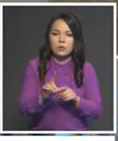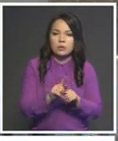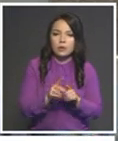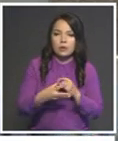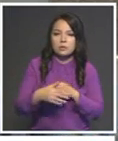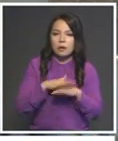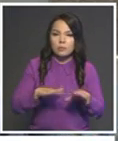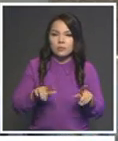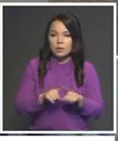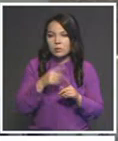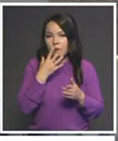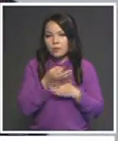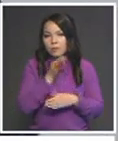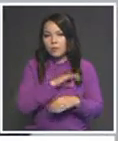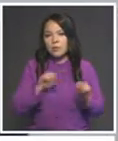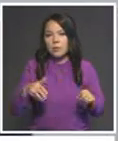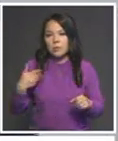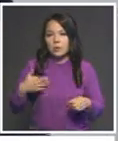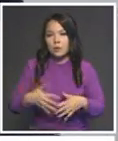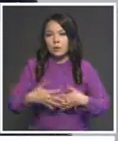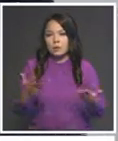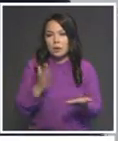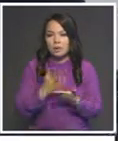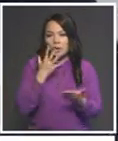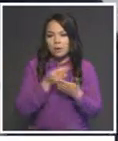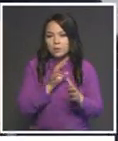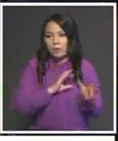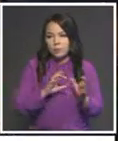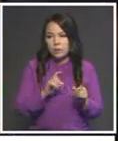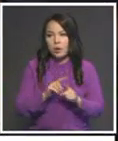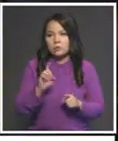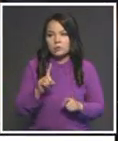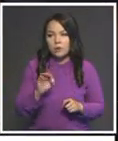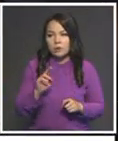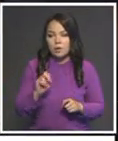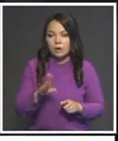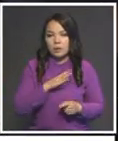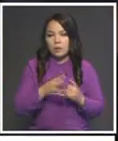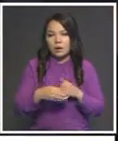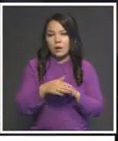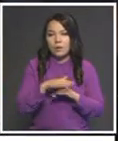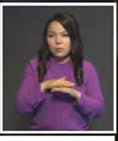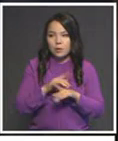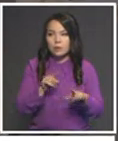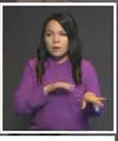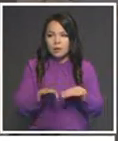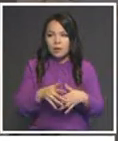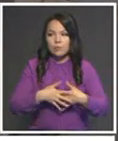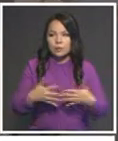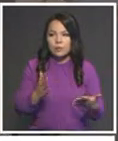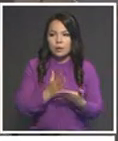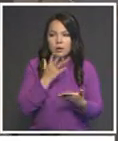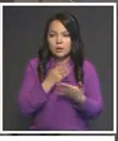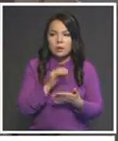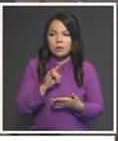жергілікті халыққа да өз іскерімізге көп пайда болады. Катко табиғатты аялауға байланысты Созақ ауданындағы білім ұяларымен бірлесіп, көптеген шаралар өткізіп келеді. Былтыр